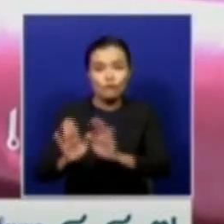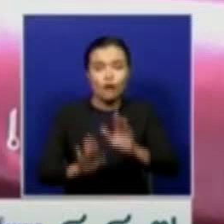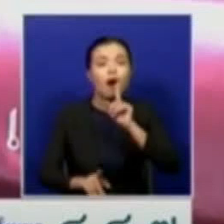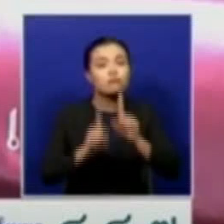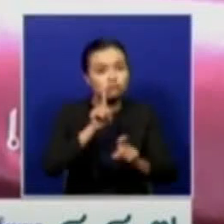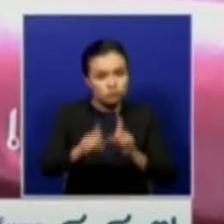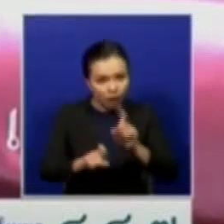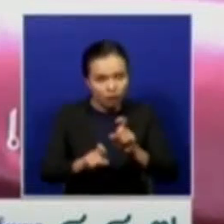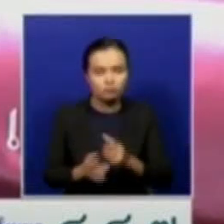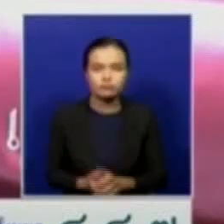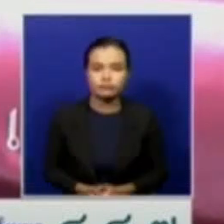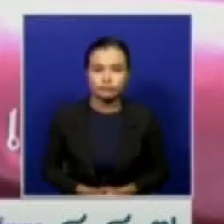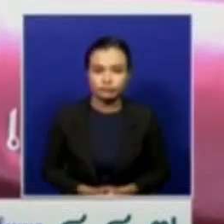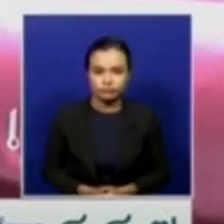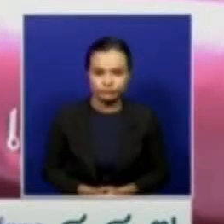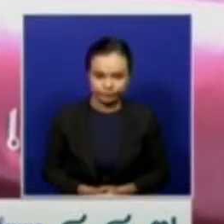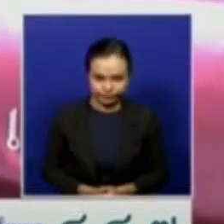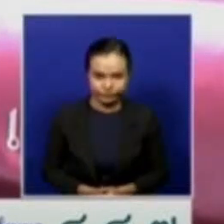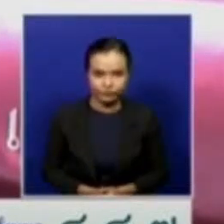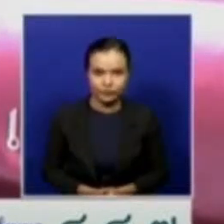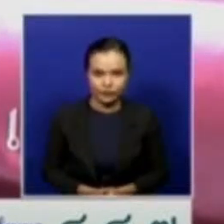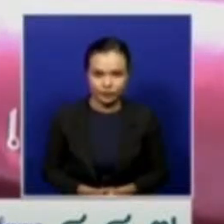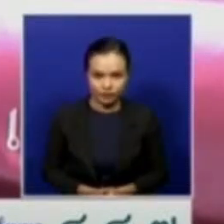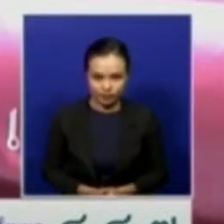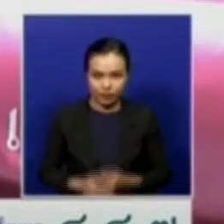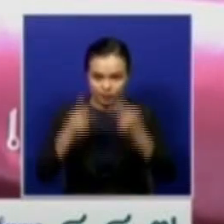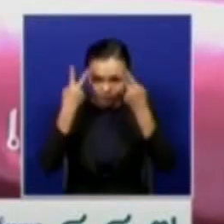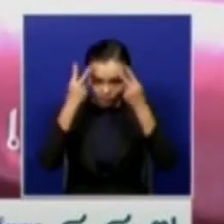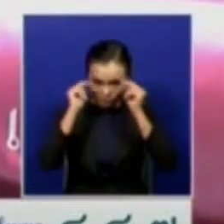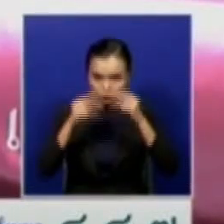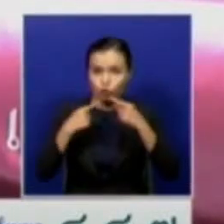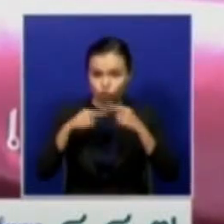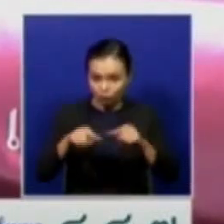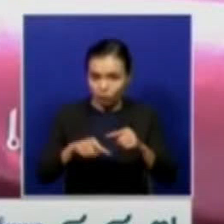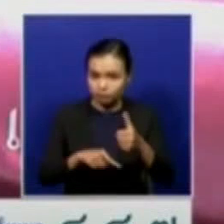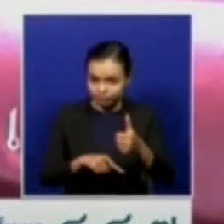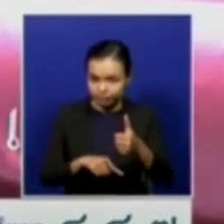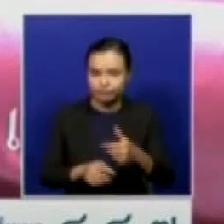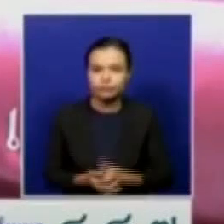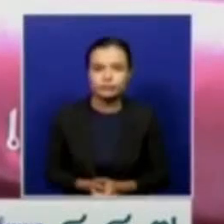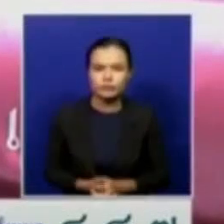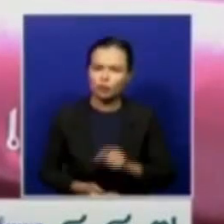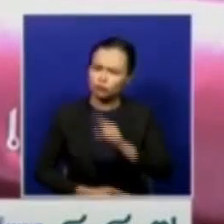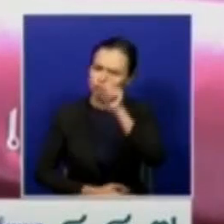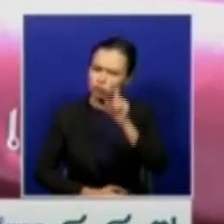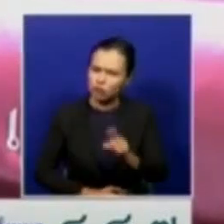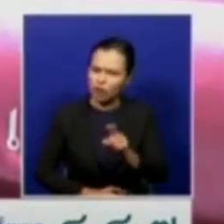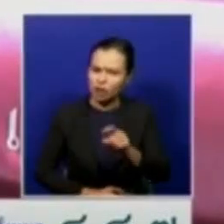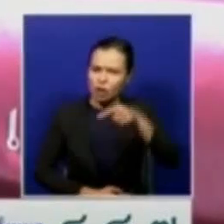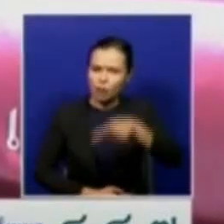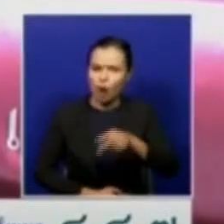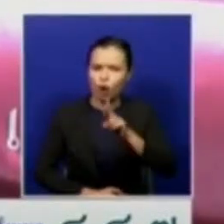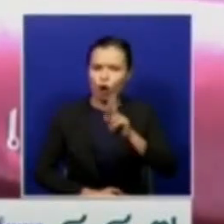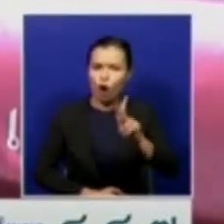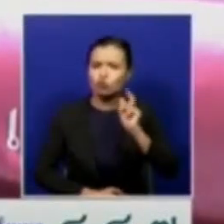อะไรไปใช้จะเอาไปใช้อะไรบ้างแถมยังเปิดกรอบให้ตัวเองกู้ยาวไปได้จนถึงกันยายน64 นะคะไปฟังหน่อย